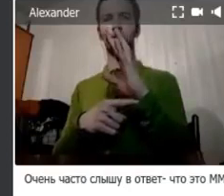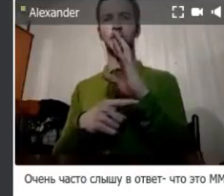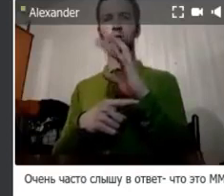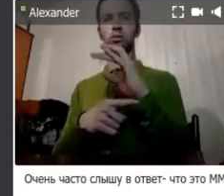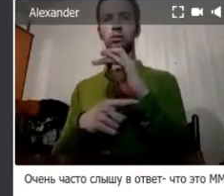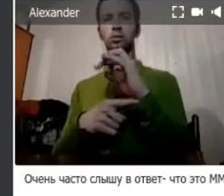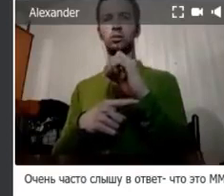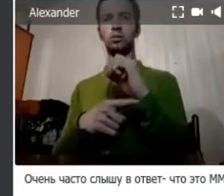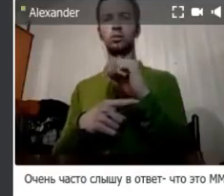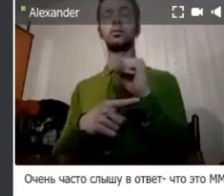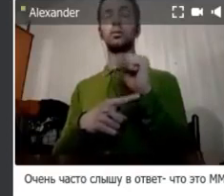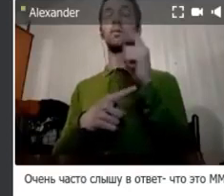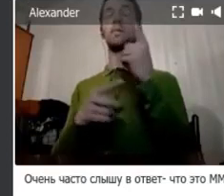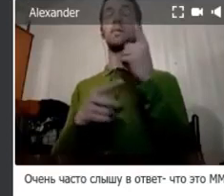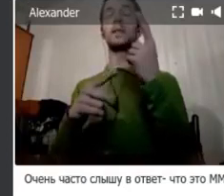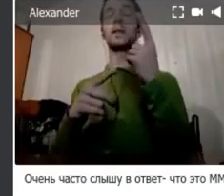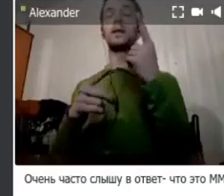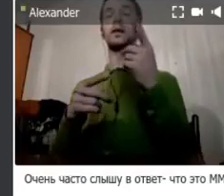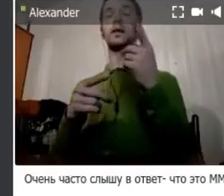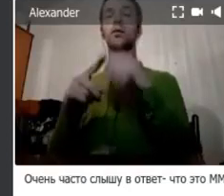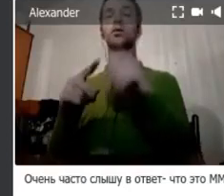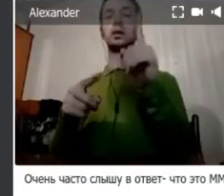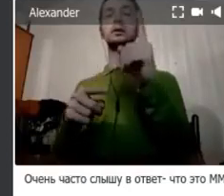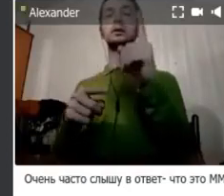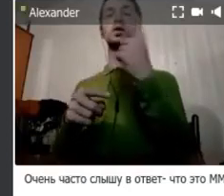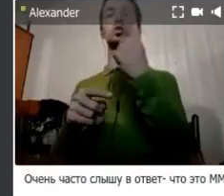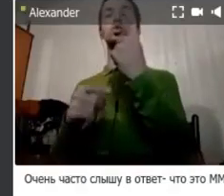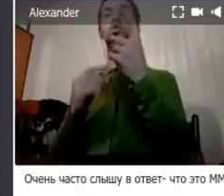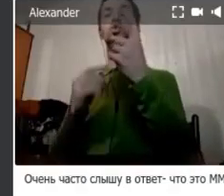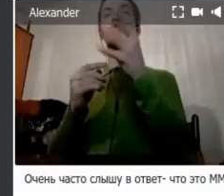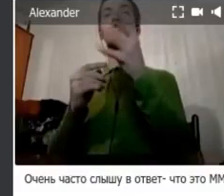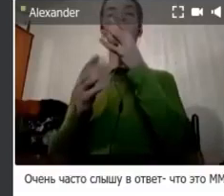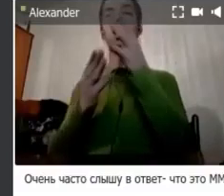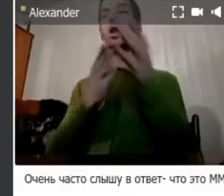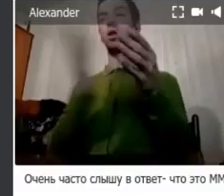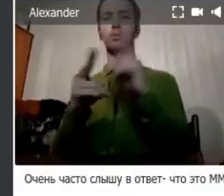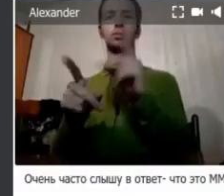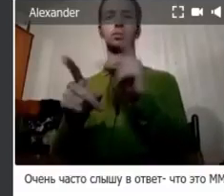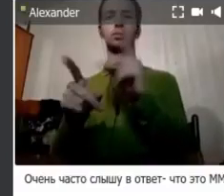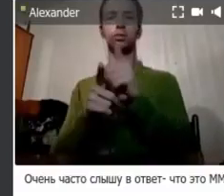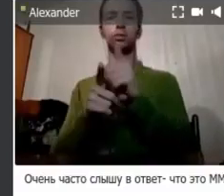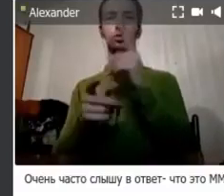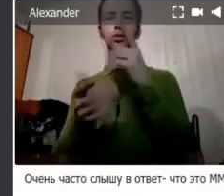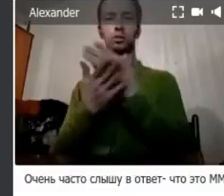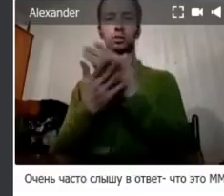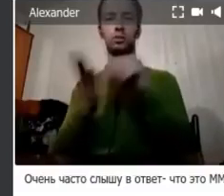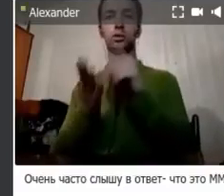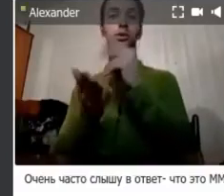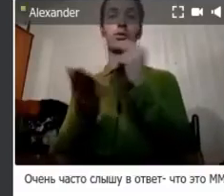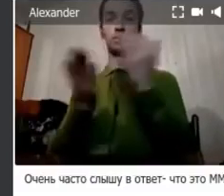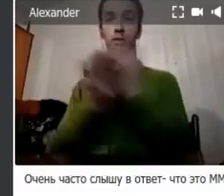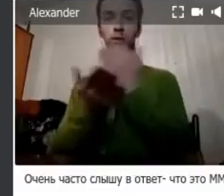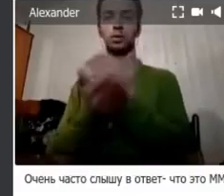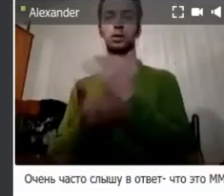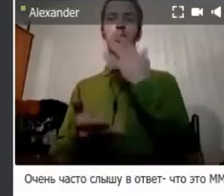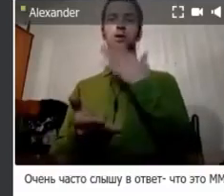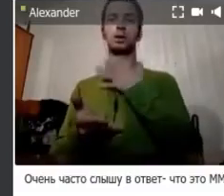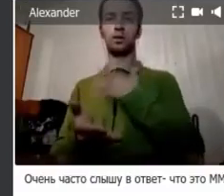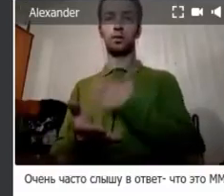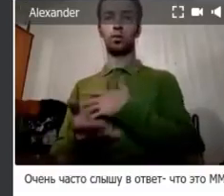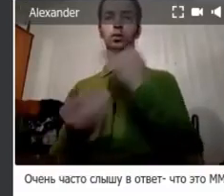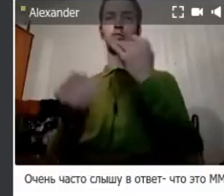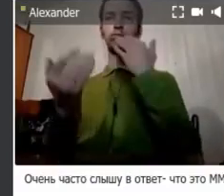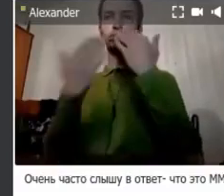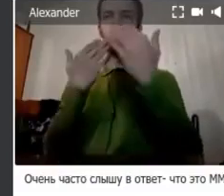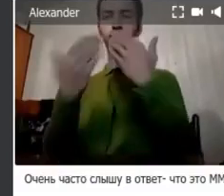Большой плюс, что в бонусной программе мы получаем бонусы, которые не облагаются налогами. То есть это официально, это